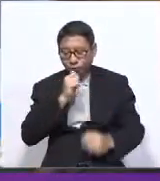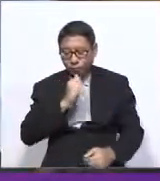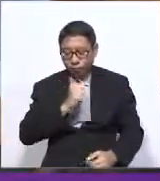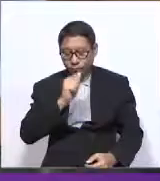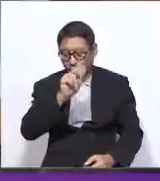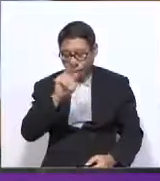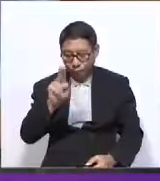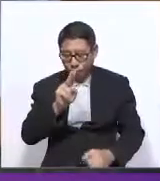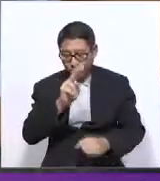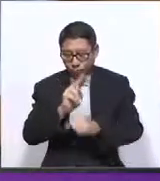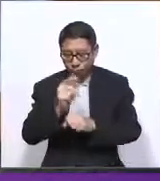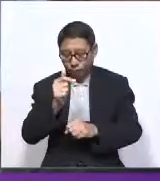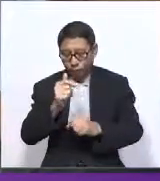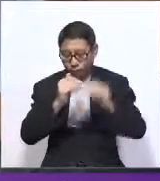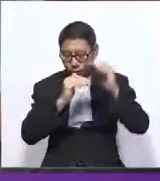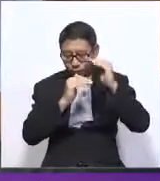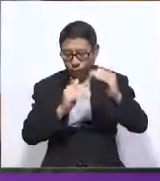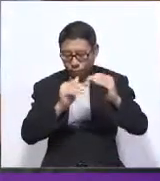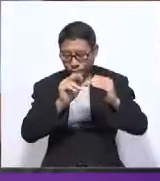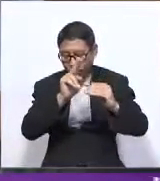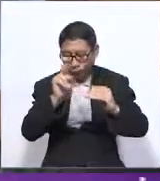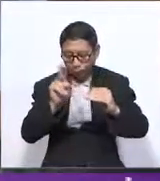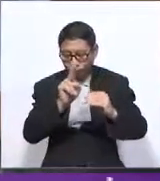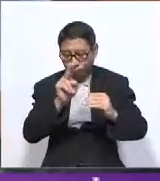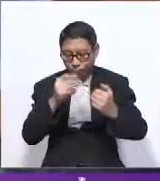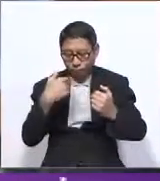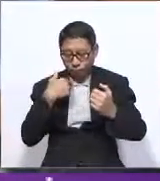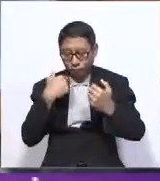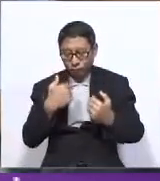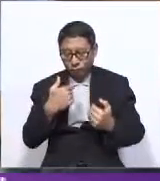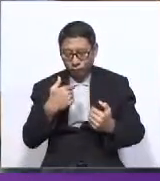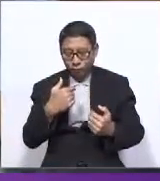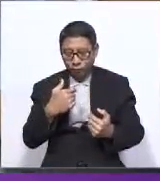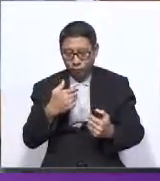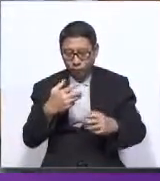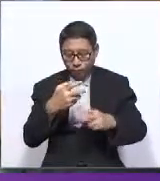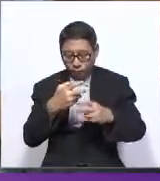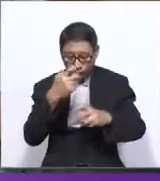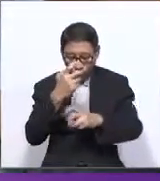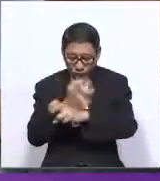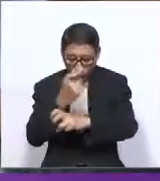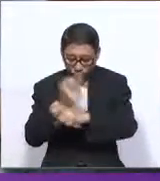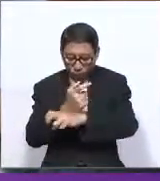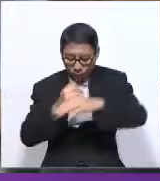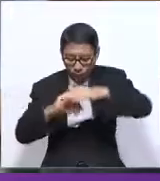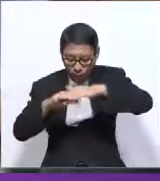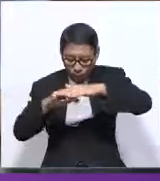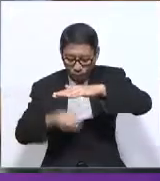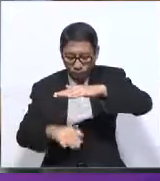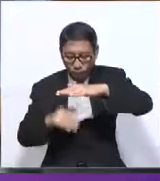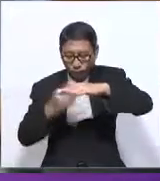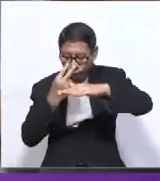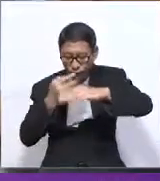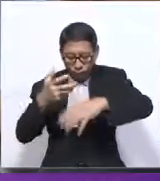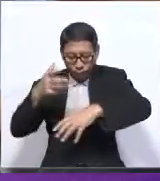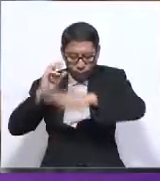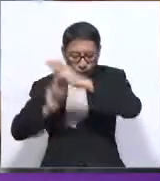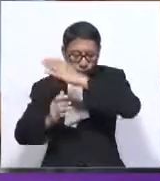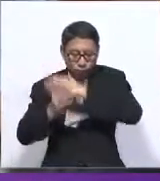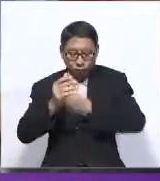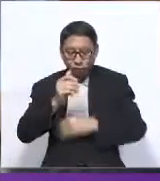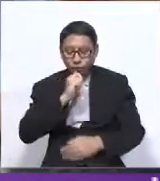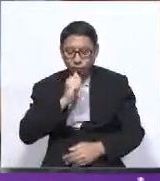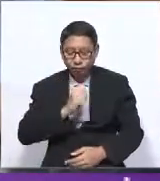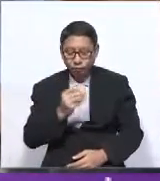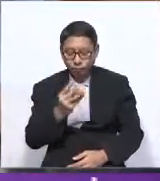การใช้งานอาจจะกำหนดอายุของการใช้งานโดยในเรื่องของตัวแชสซีที่ดูย้อนหลังไปว่าอายุเท่าไหร่นะ